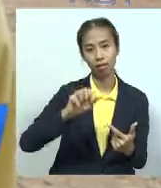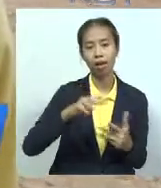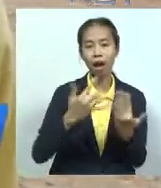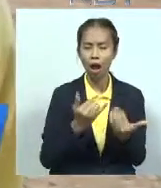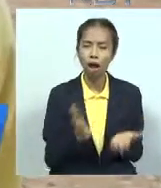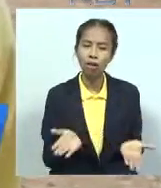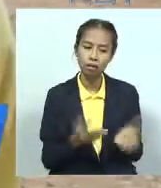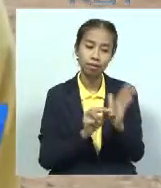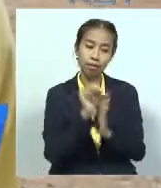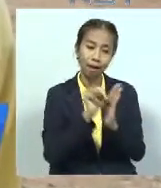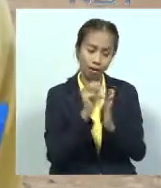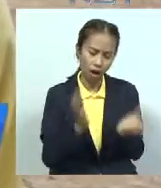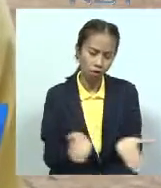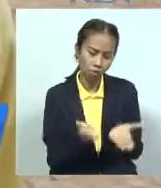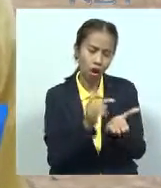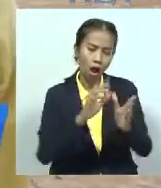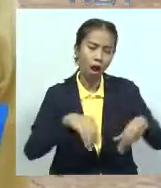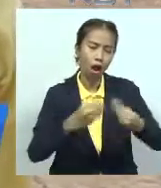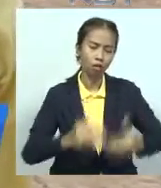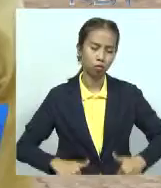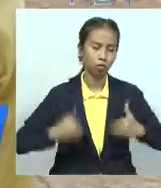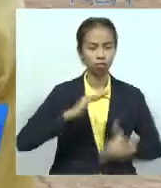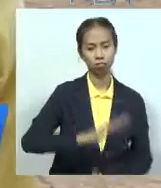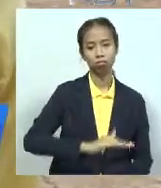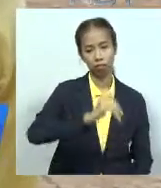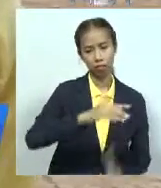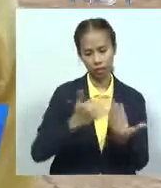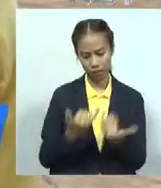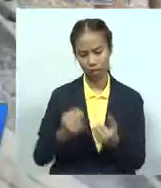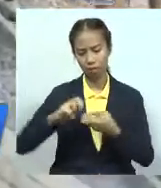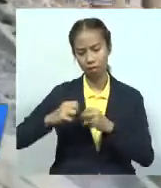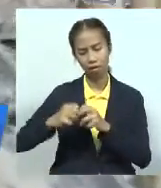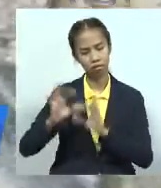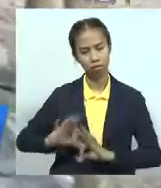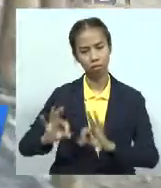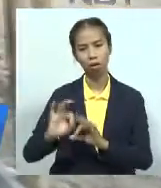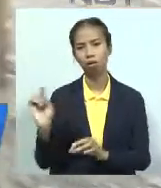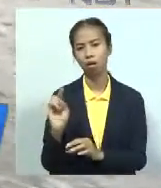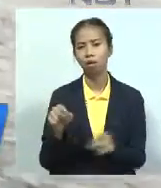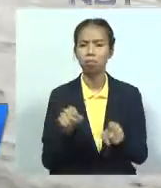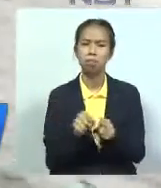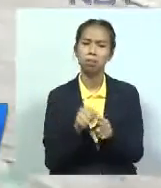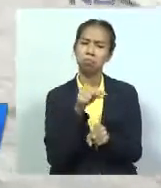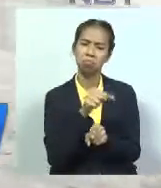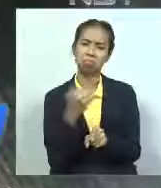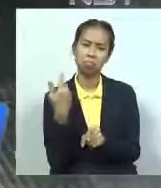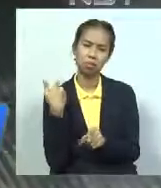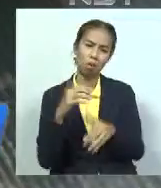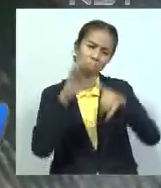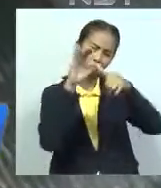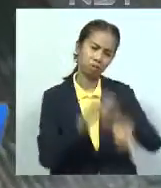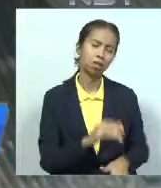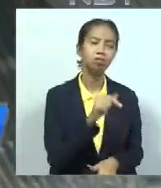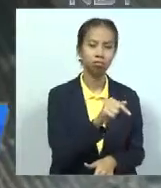เป็นอยู่ที่ดีขึ้นพลโทอรรถพรกล่าวว่าปัญหาที่สำคัญคือชนเผ่ามาลาบรีถูกเอารัดเอาเปรียบด้านการใช้แรงง